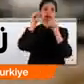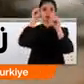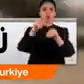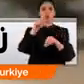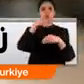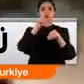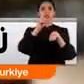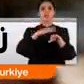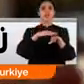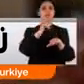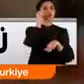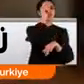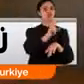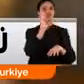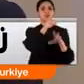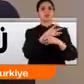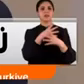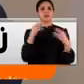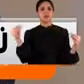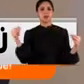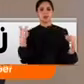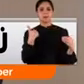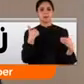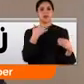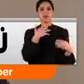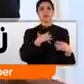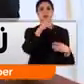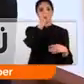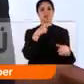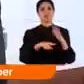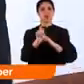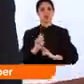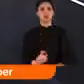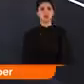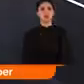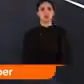öne sürülen kişi ise sırra kadem bastı. Ben zaten kendisinden şikayetçiyim.